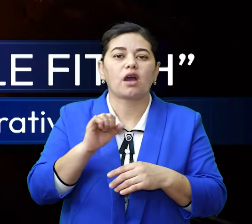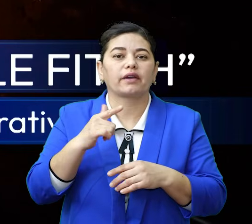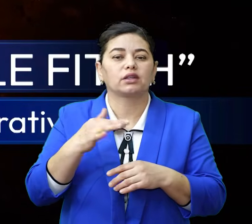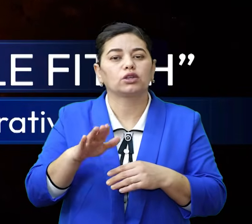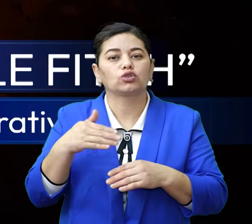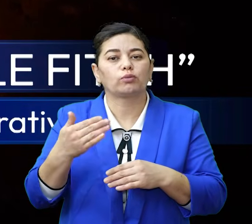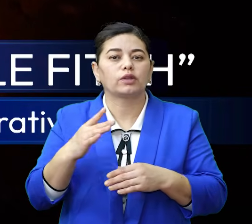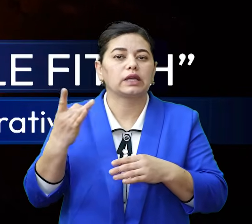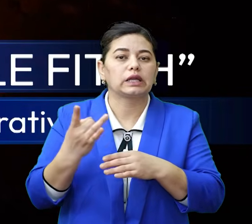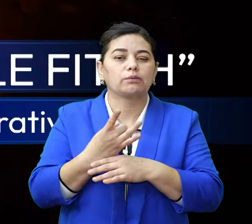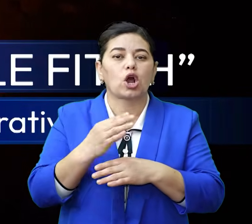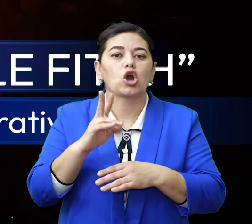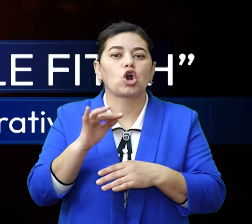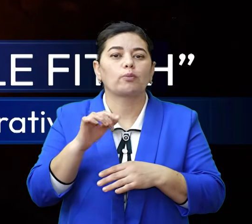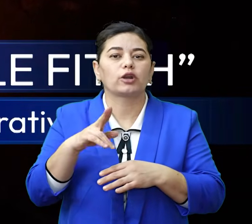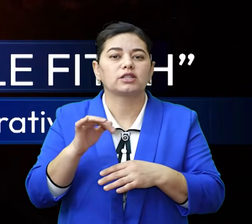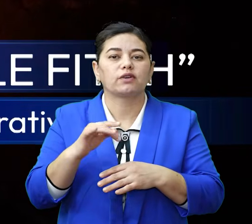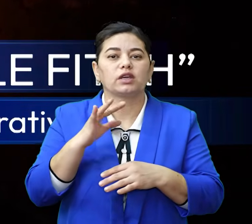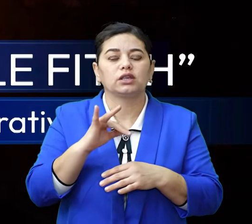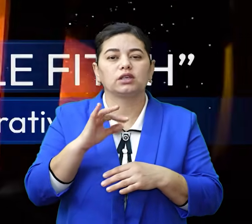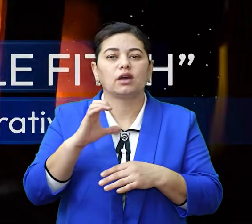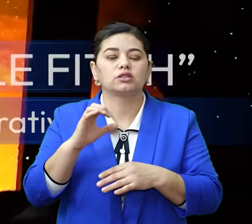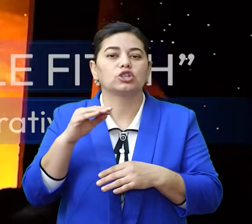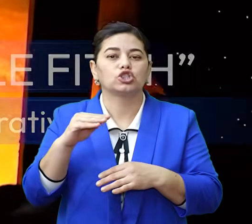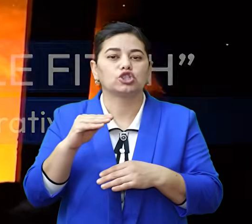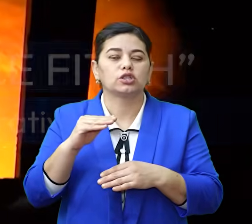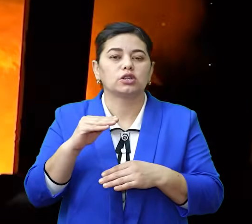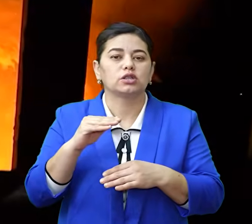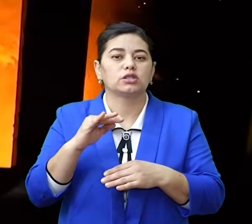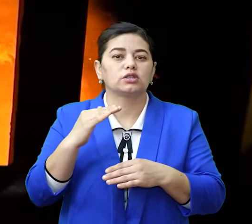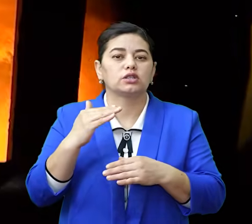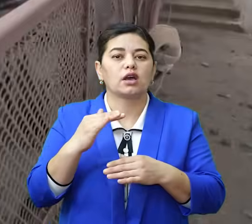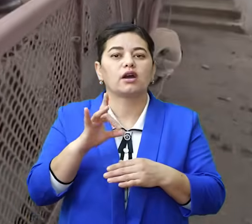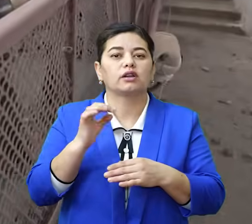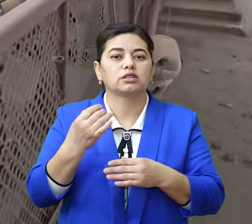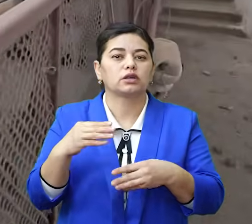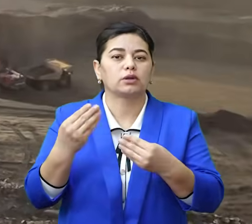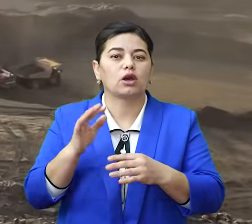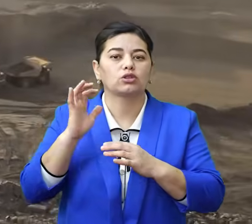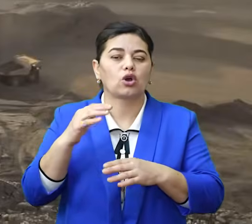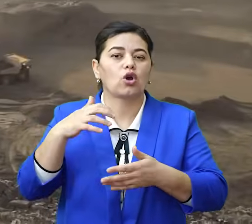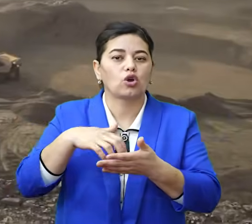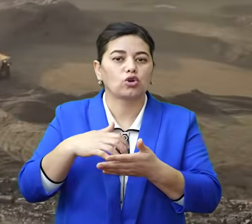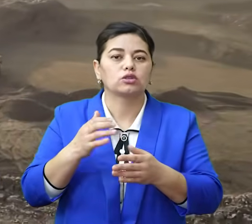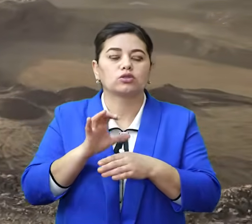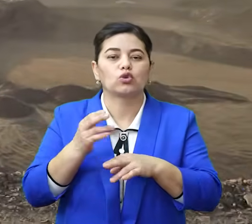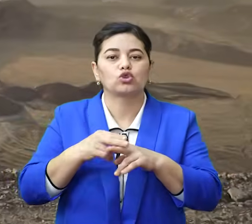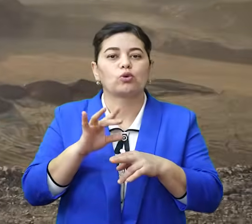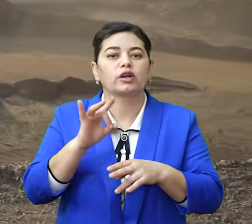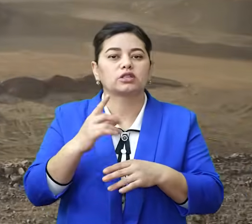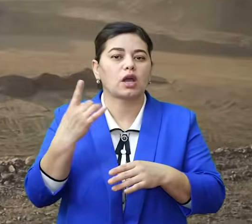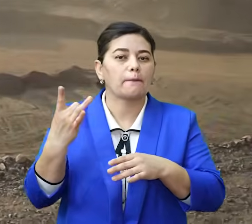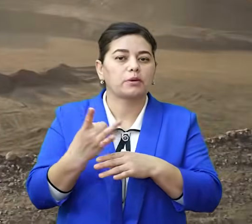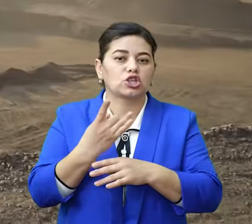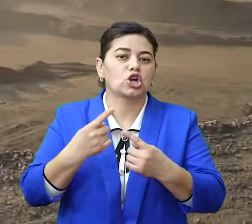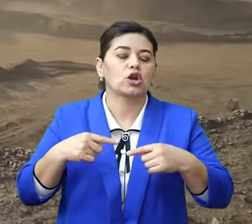agentligi tomonidan ilk bor korporativ ESG reytingi berildi. Bu bilan O'zbekiston tog' sanoatida ushbu reytingni olgan